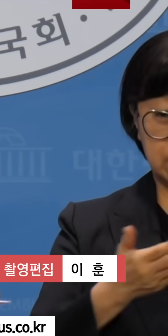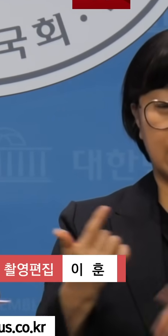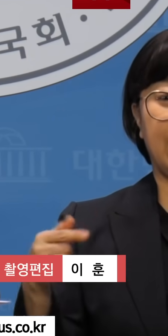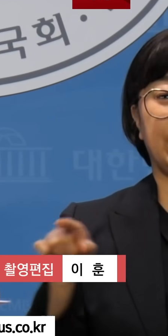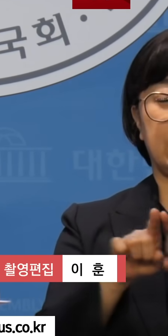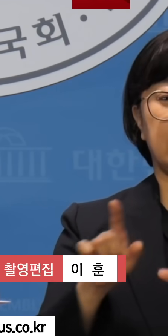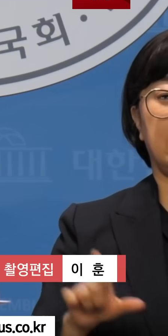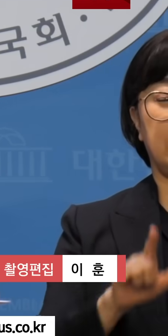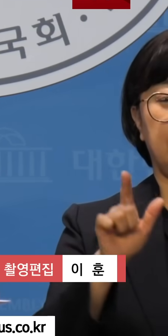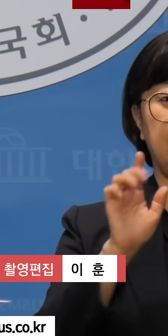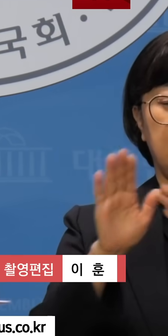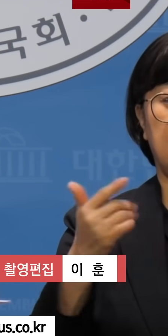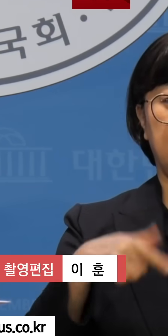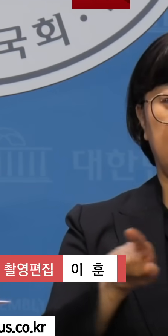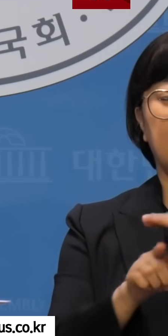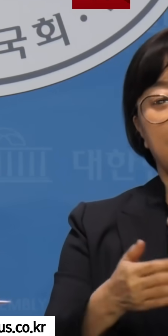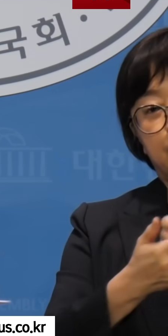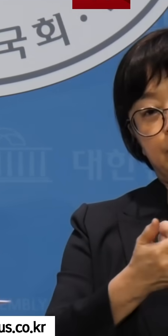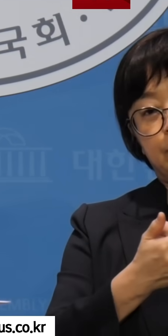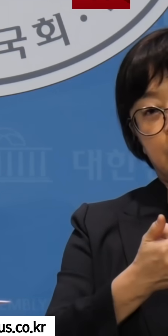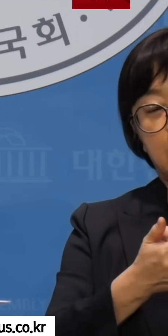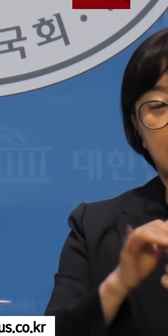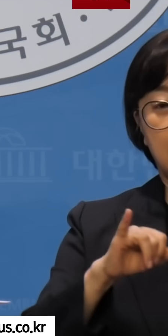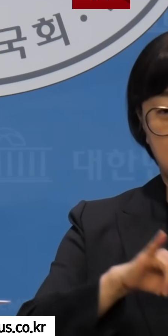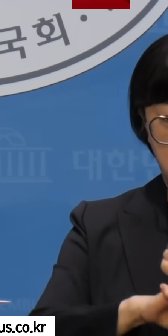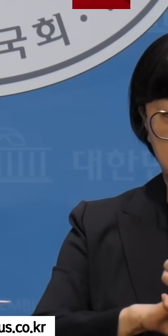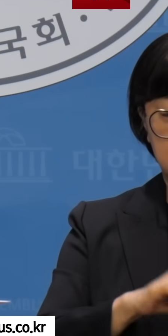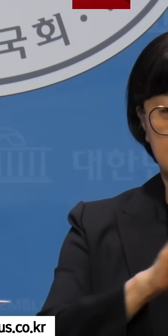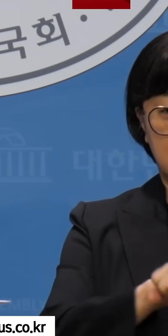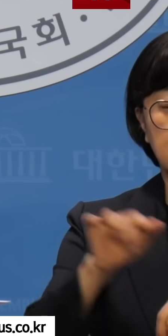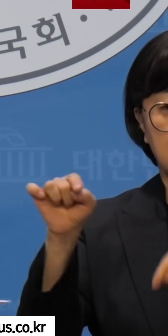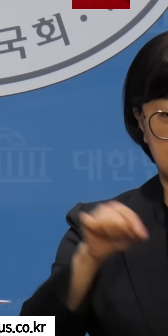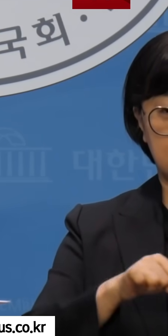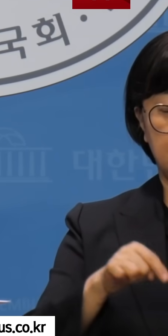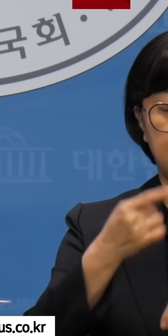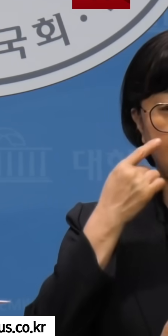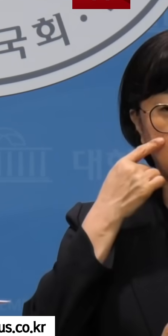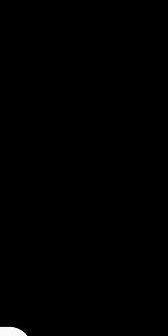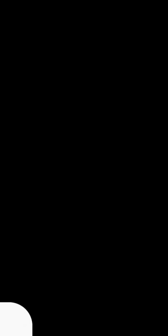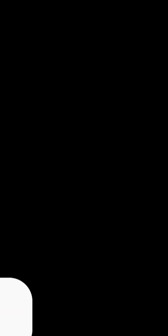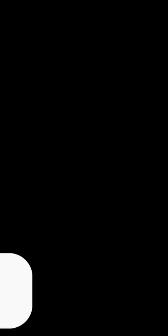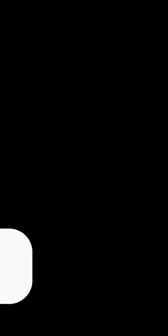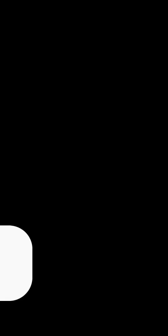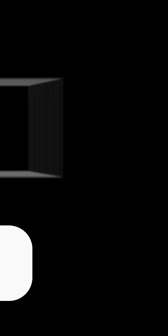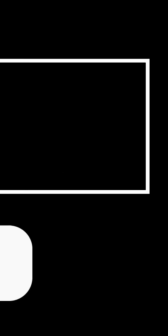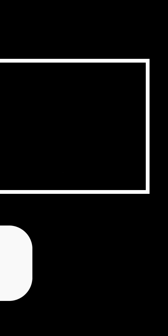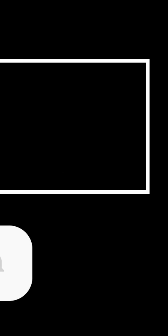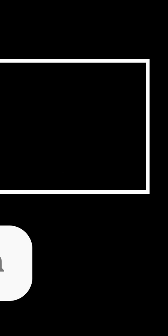함께 사는 미래를 위해 손을 잡아주십시오. 반드시 제대로 된 정치를 만들어내겠습니다.